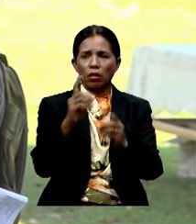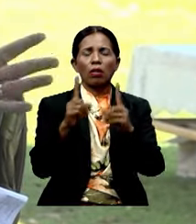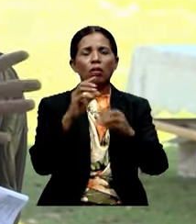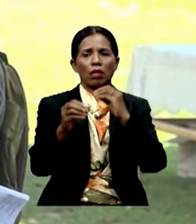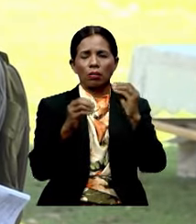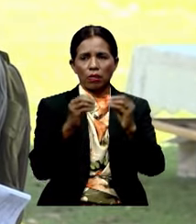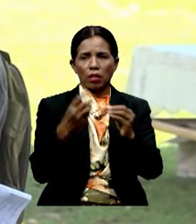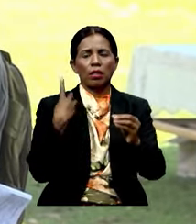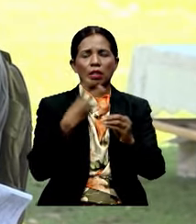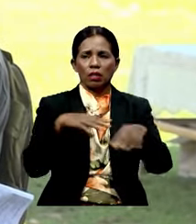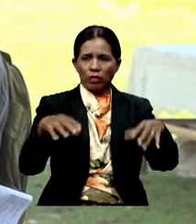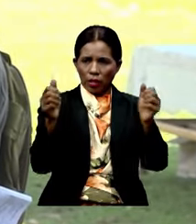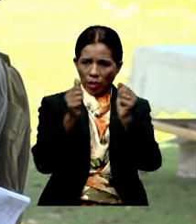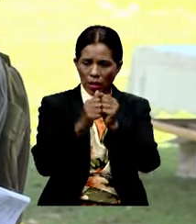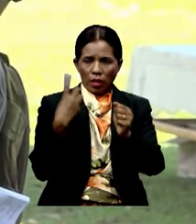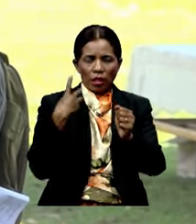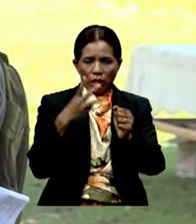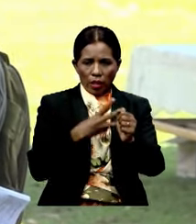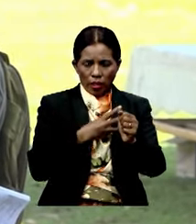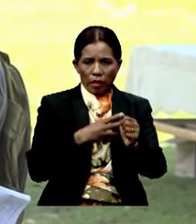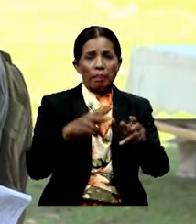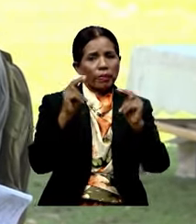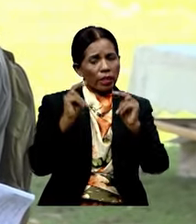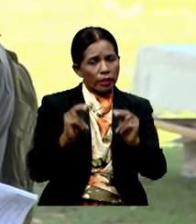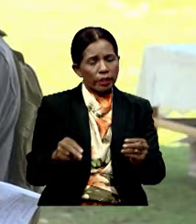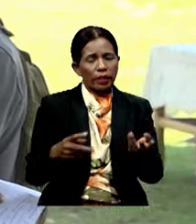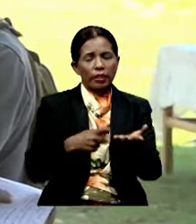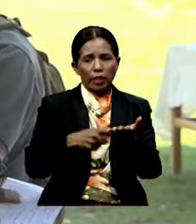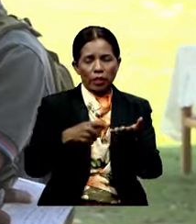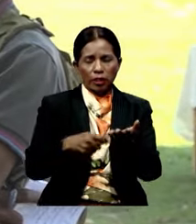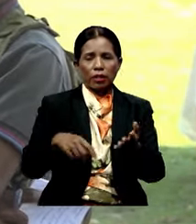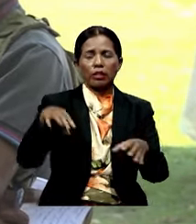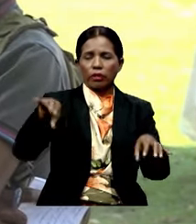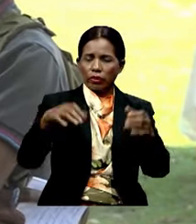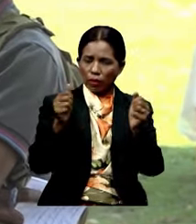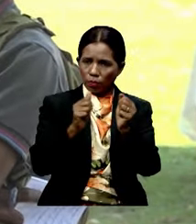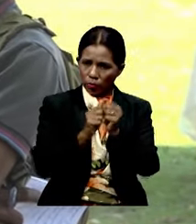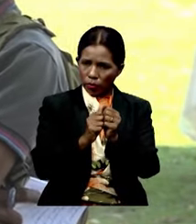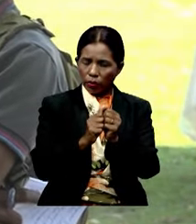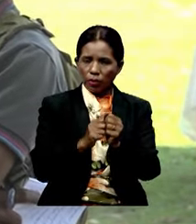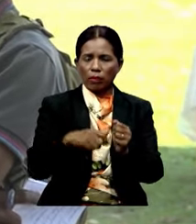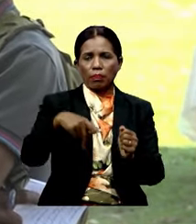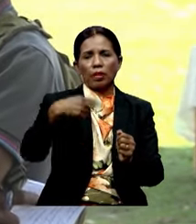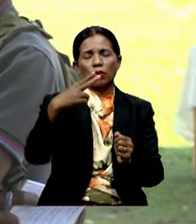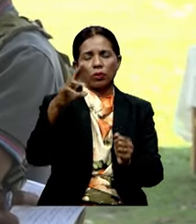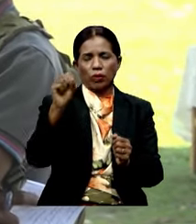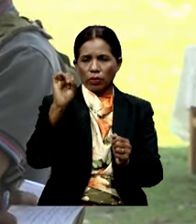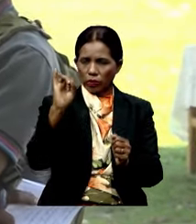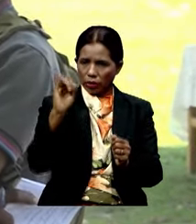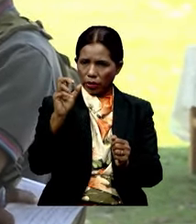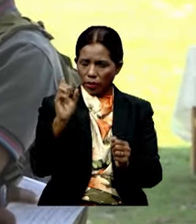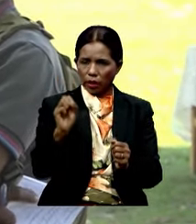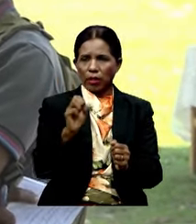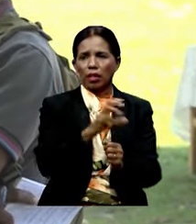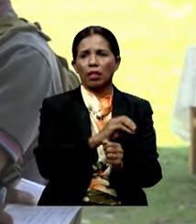sudah ada hubungan kerjasama. Kita butuh teknis yang berkualitas seperti Pak Husin. Bukan aja teknis tapi passion untuk